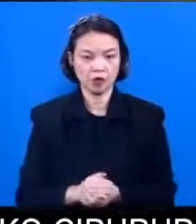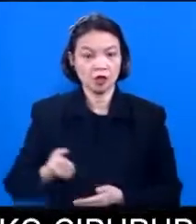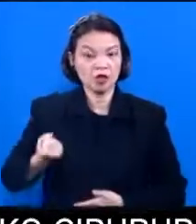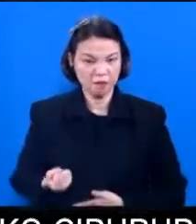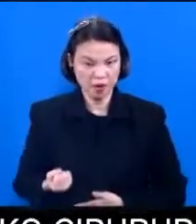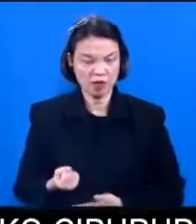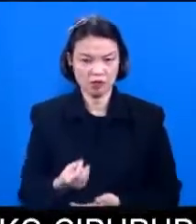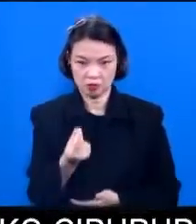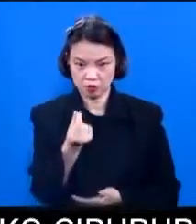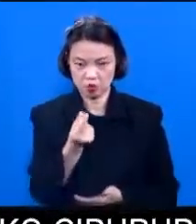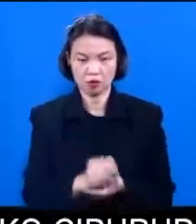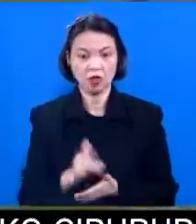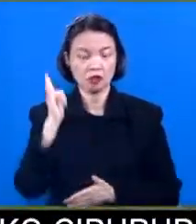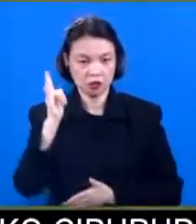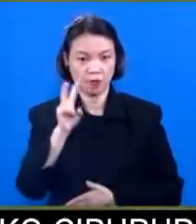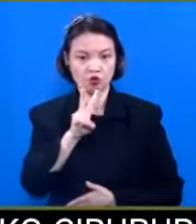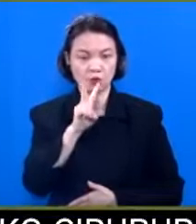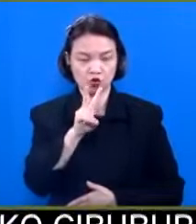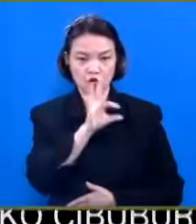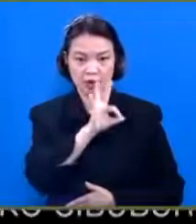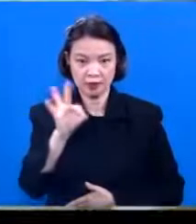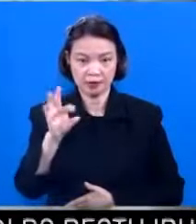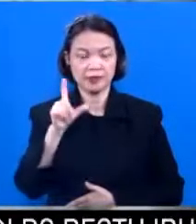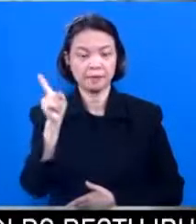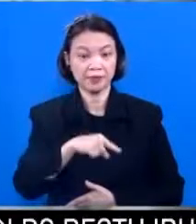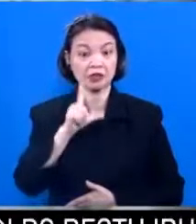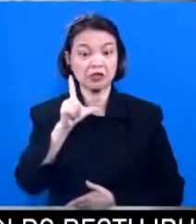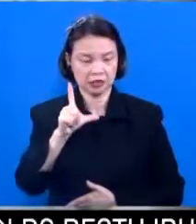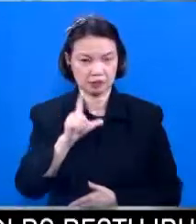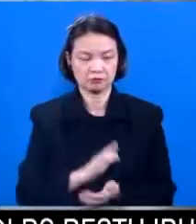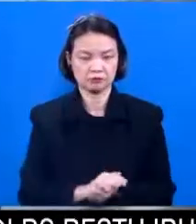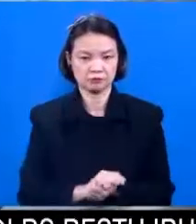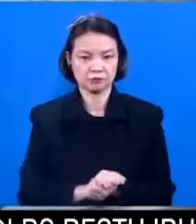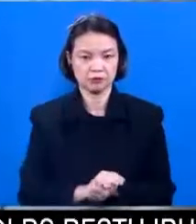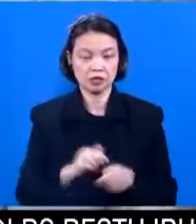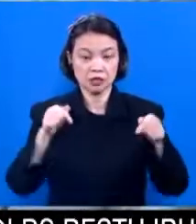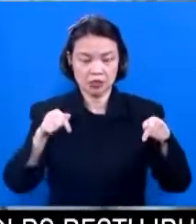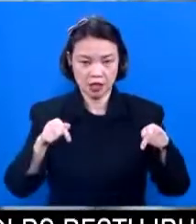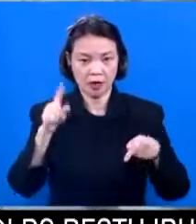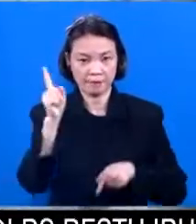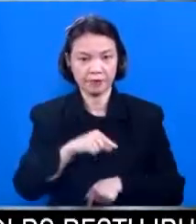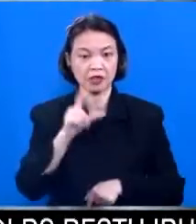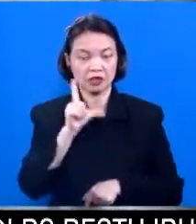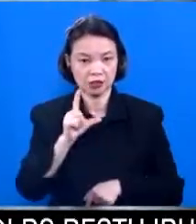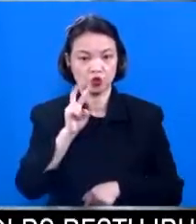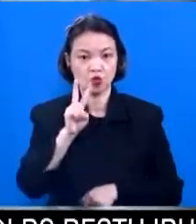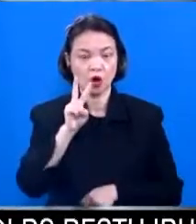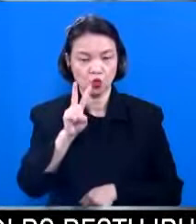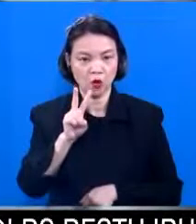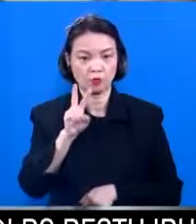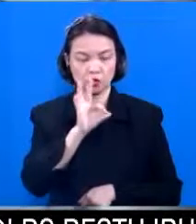masih mencapai Rp22.000 per liter. Yang per liter itu sekarang Rp22.000, tembus harga Rp22.000 per